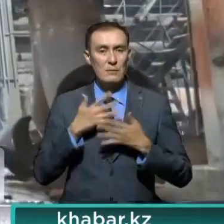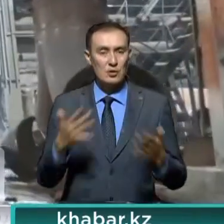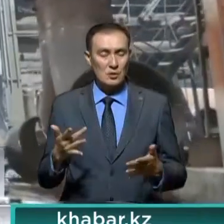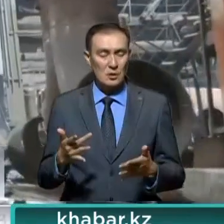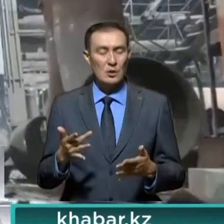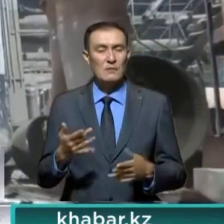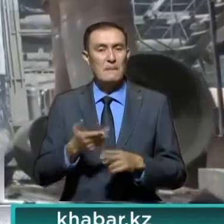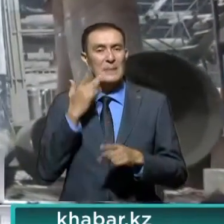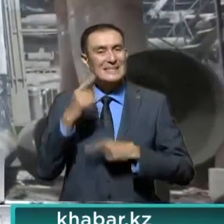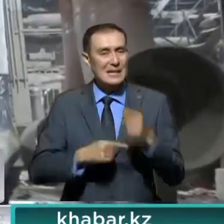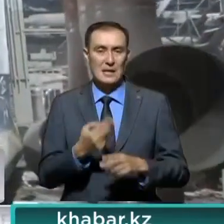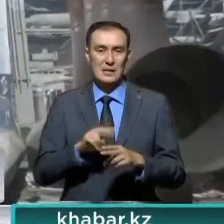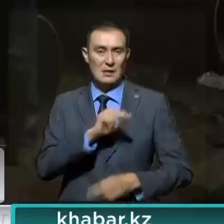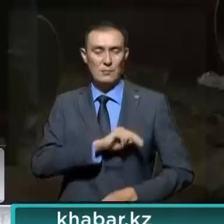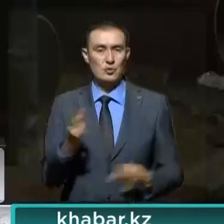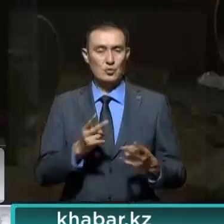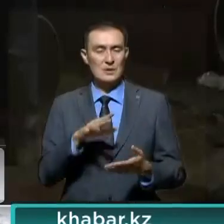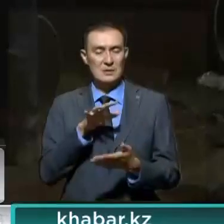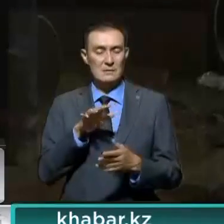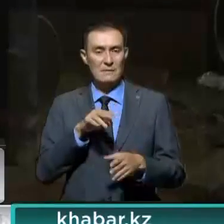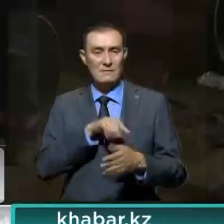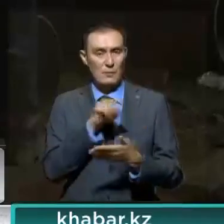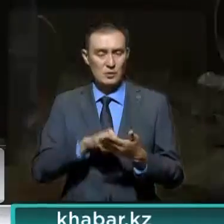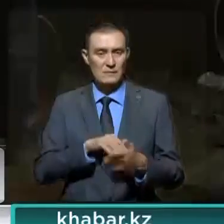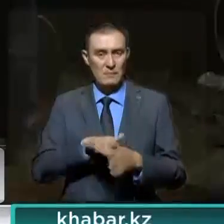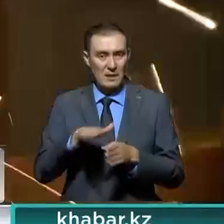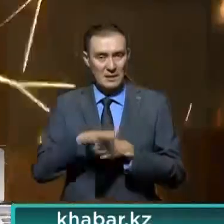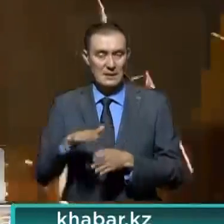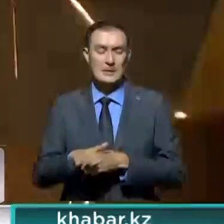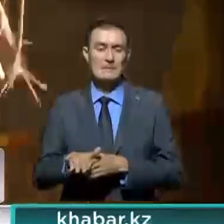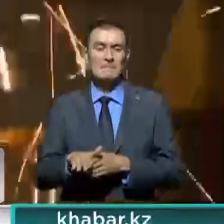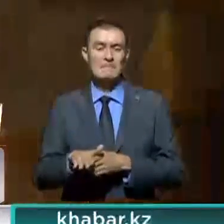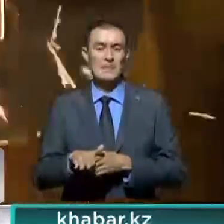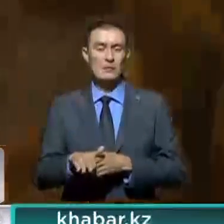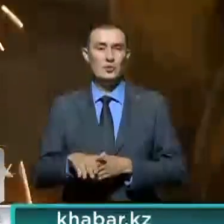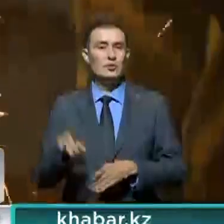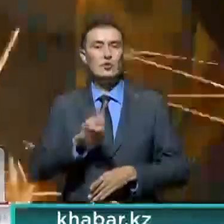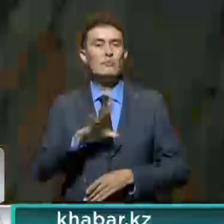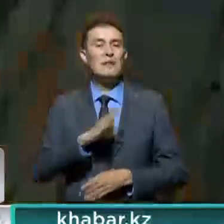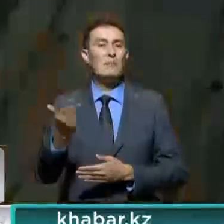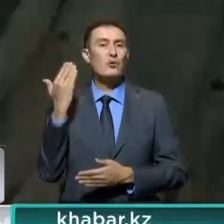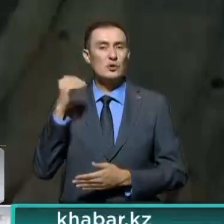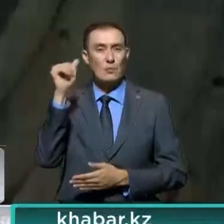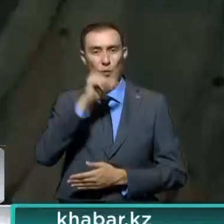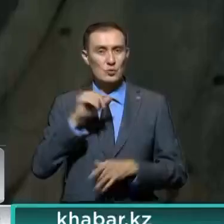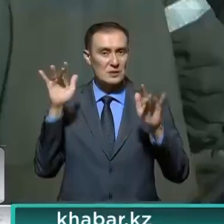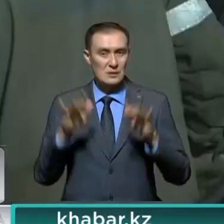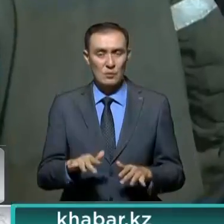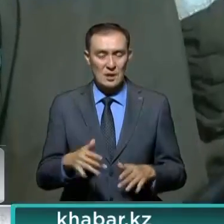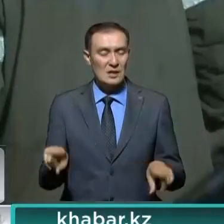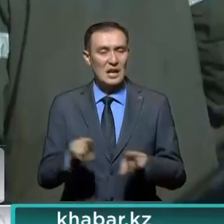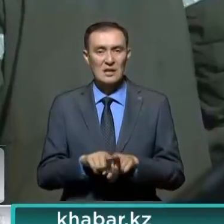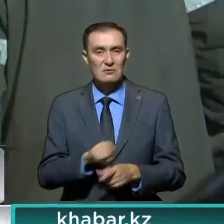системно заниматься этим вопросом и постоянно держать в поле зрения. То, что произошло прошлой зимой, конечно, ни в коем